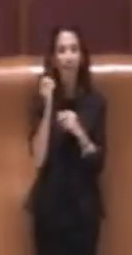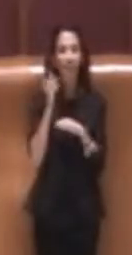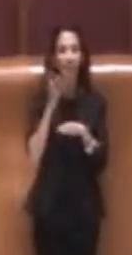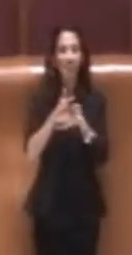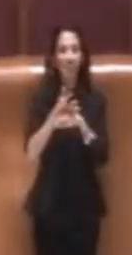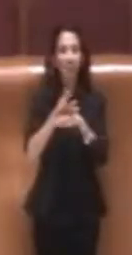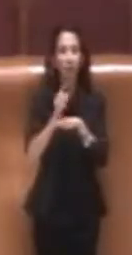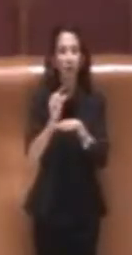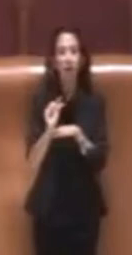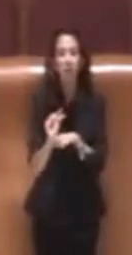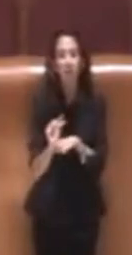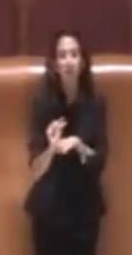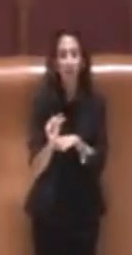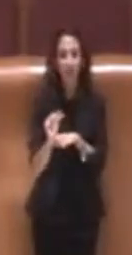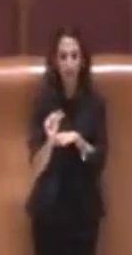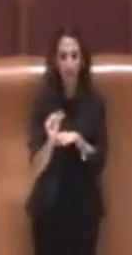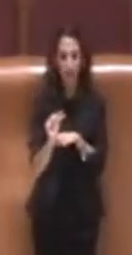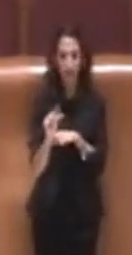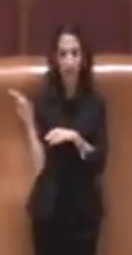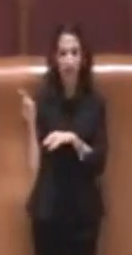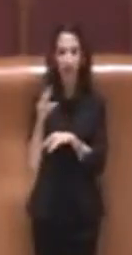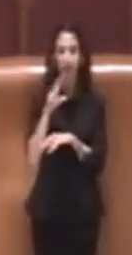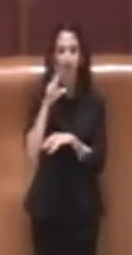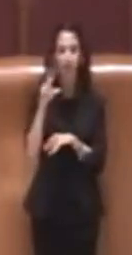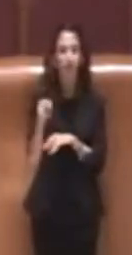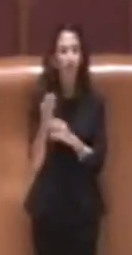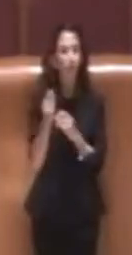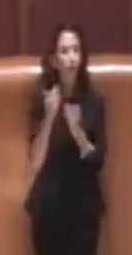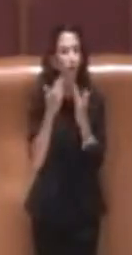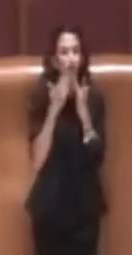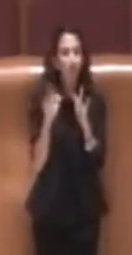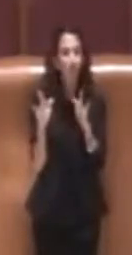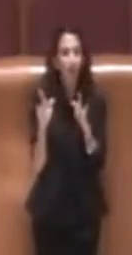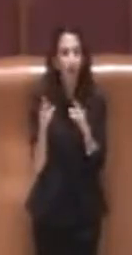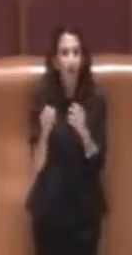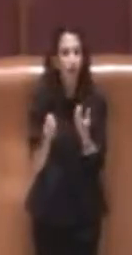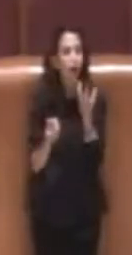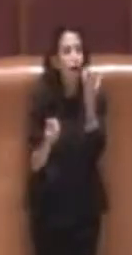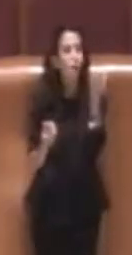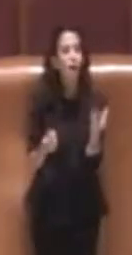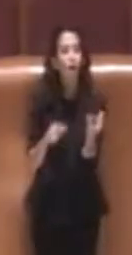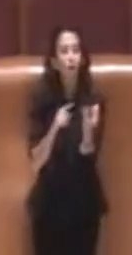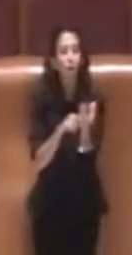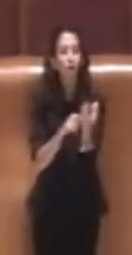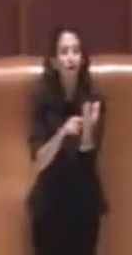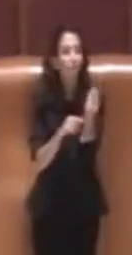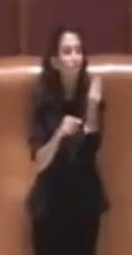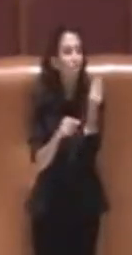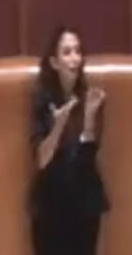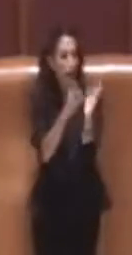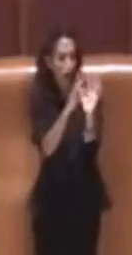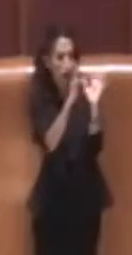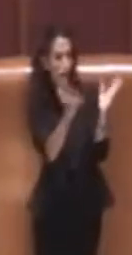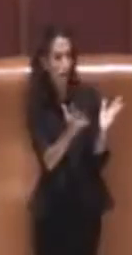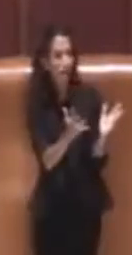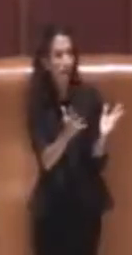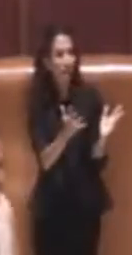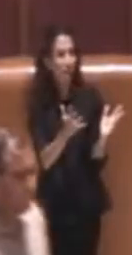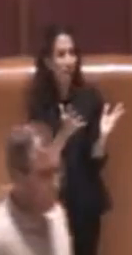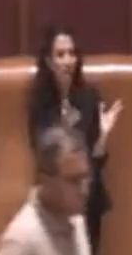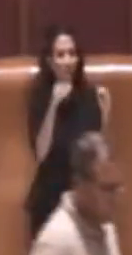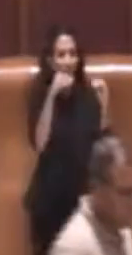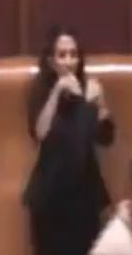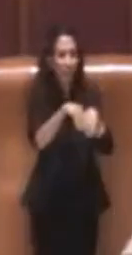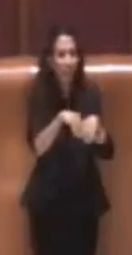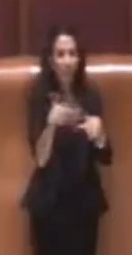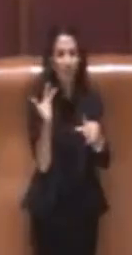minimo, perché lui fece capire molto semplicemente che ogni nostro monumento, quando vedete quella patina che considerava la patina dove dentro c'è tutto